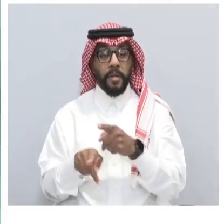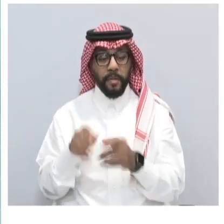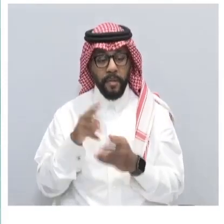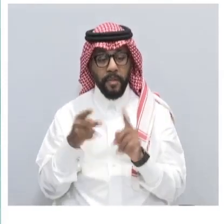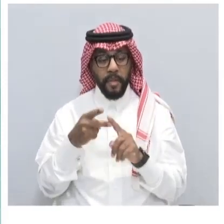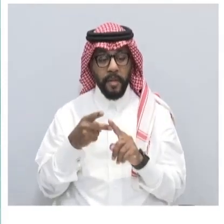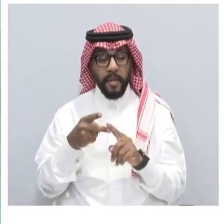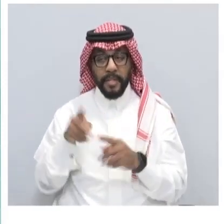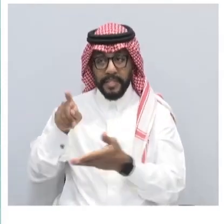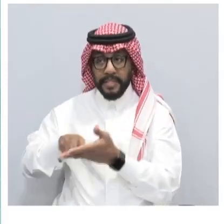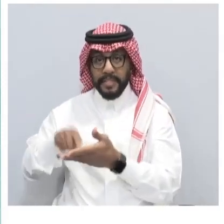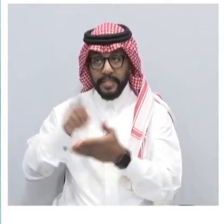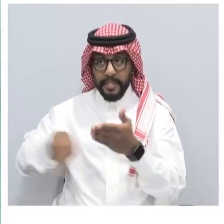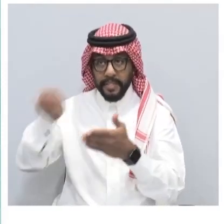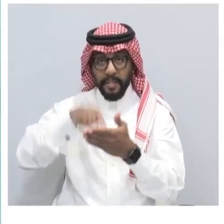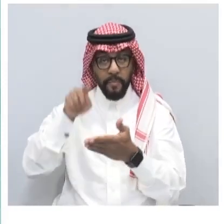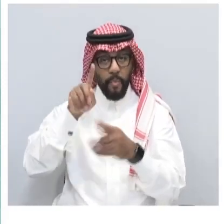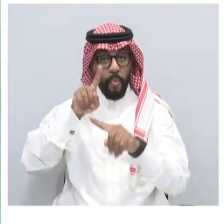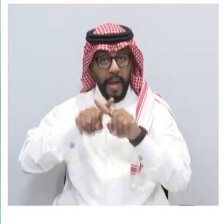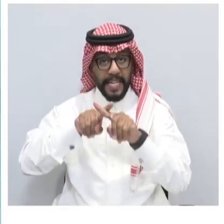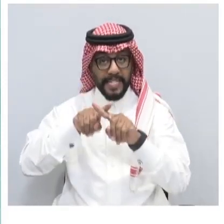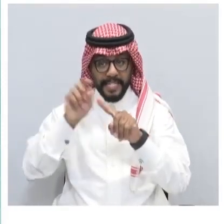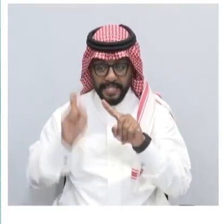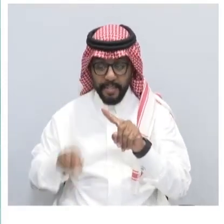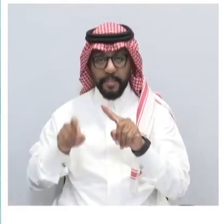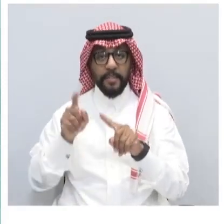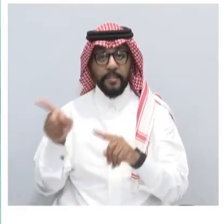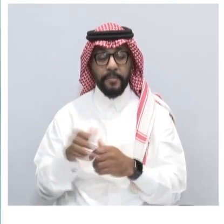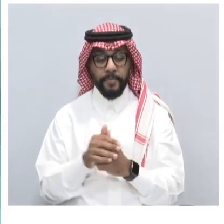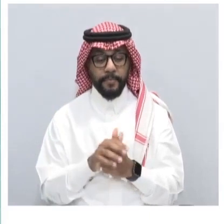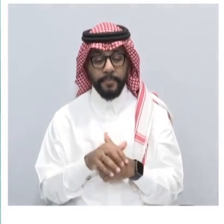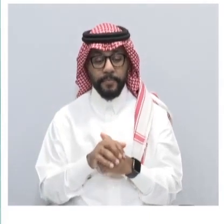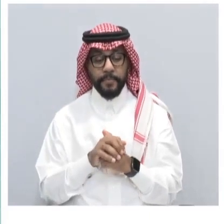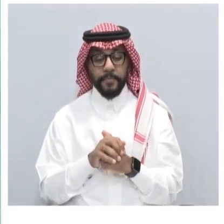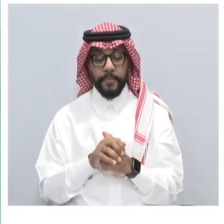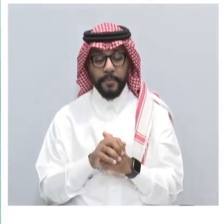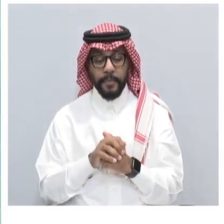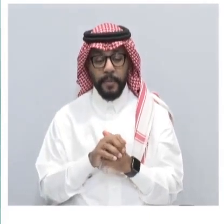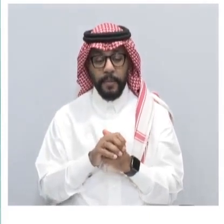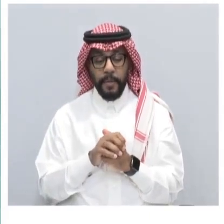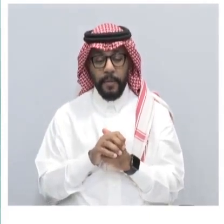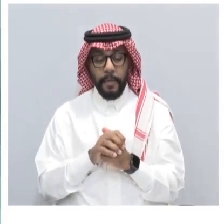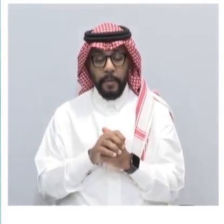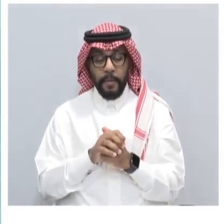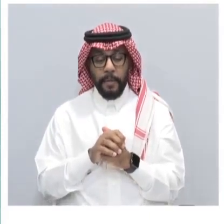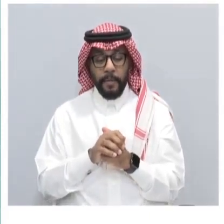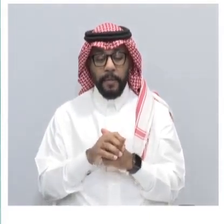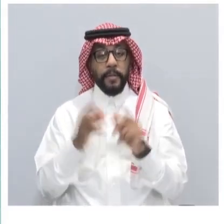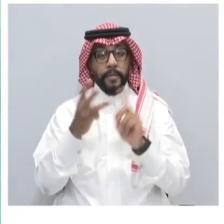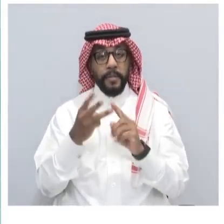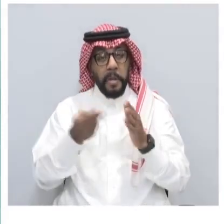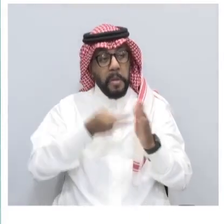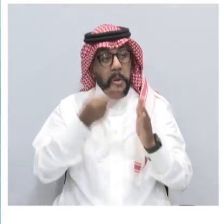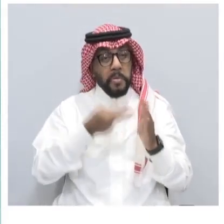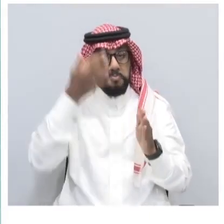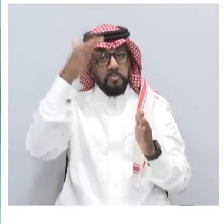بوكس فنستطيع الاحاطه لهذه الصفحه بشكل كامل ثلاثه من قائمه رسم